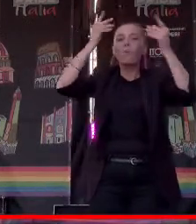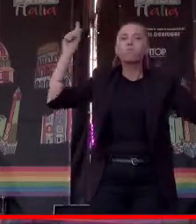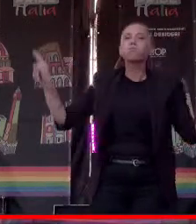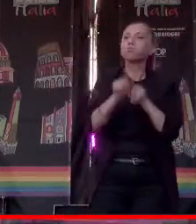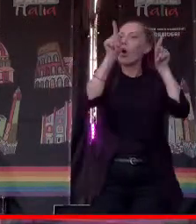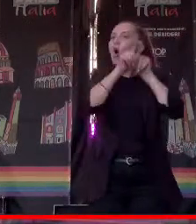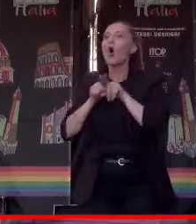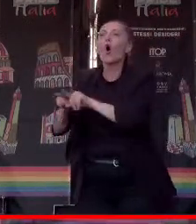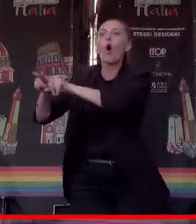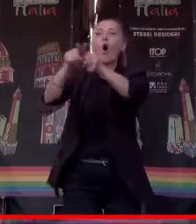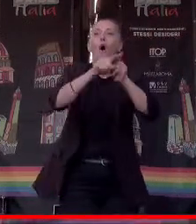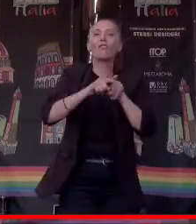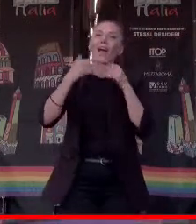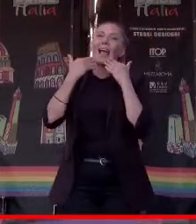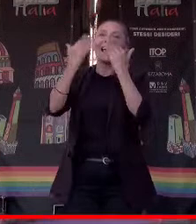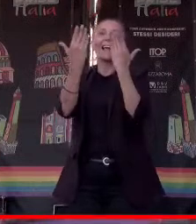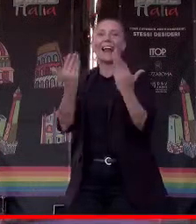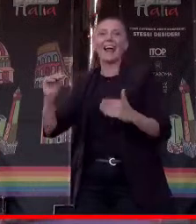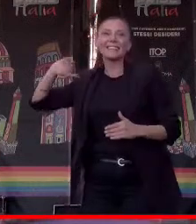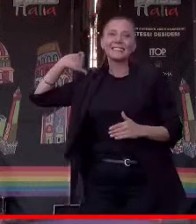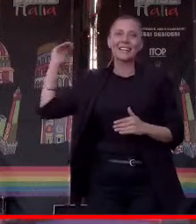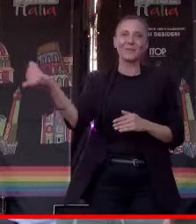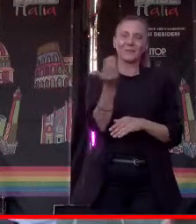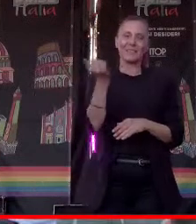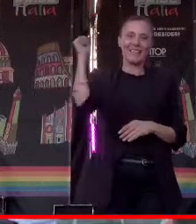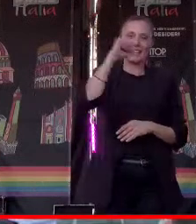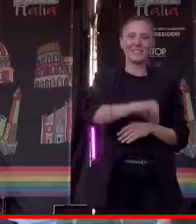voi. Grazie ancora.